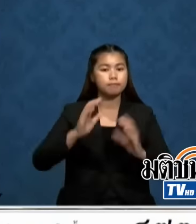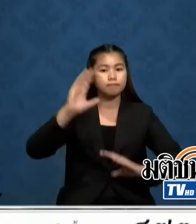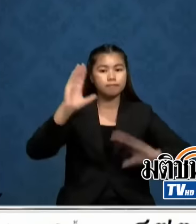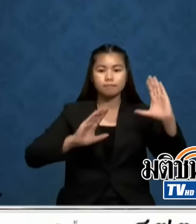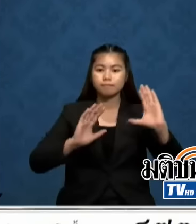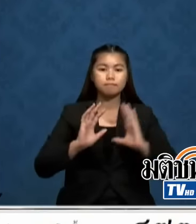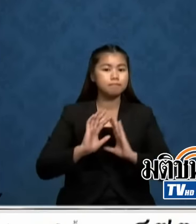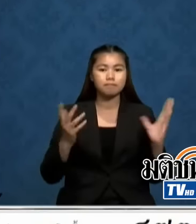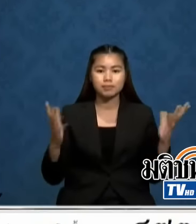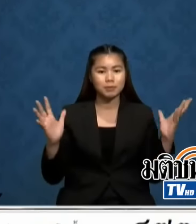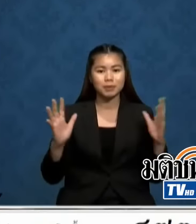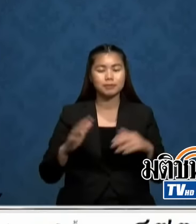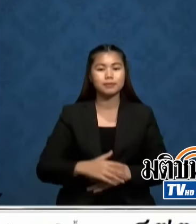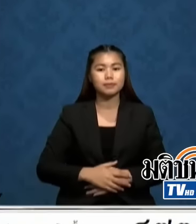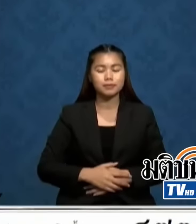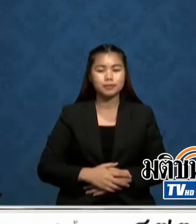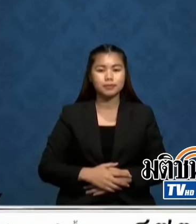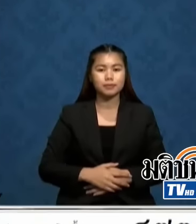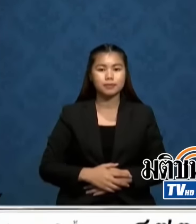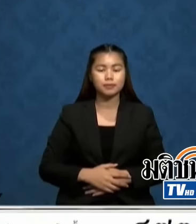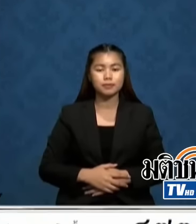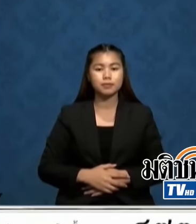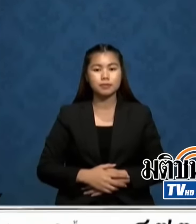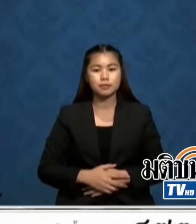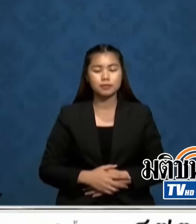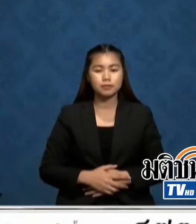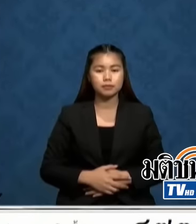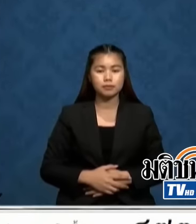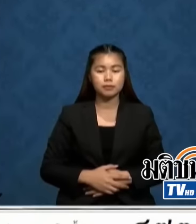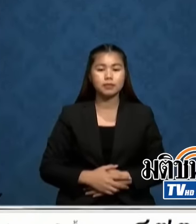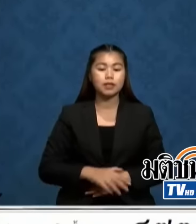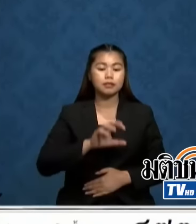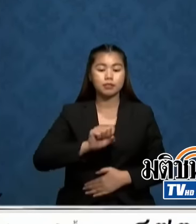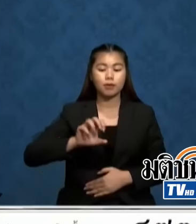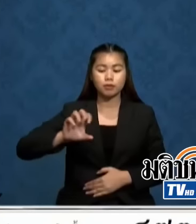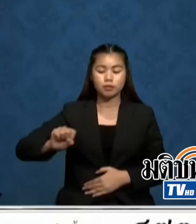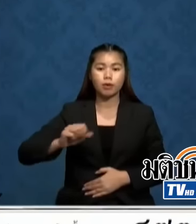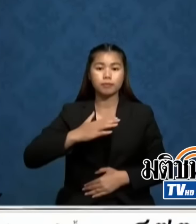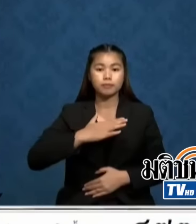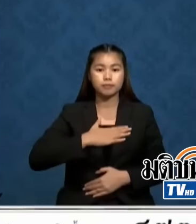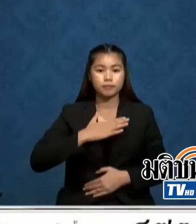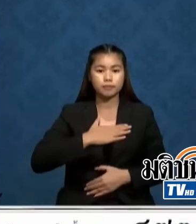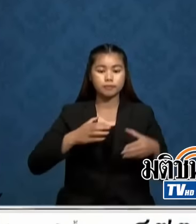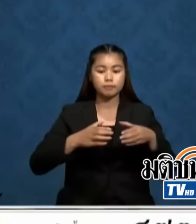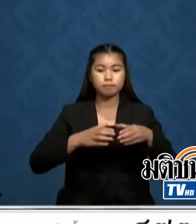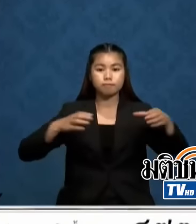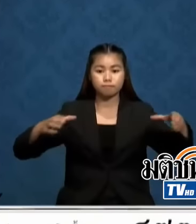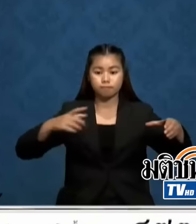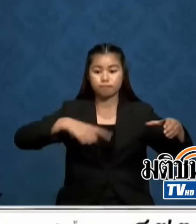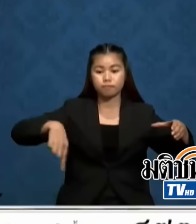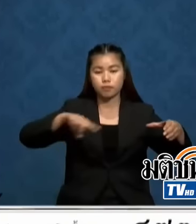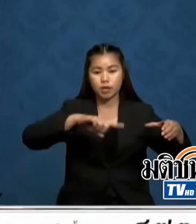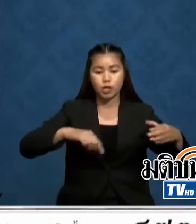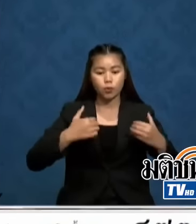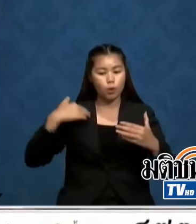รัฐสภาครับท่านประธานครับสภาผู้แทนราษฎรของเราชุดนี้ผ่านมาจนถึงวันนี้ก็เป็น